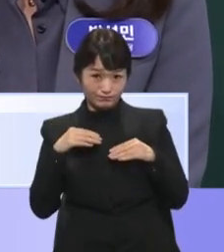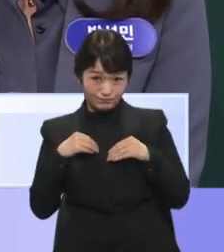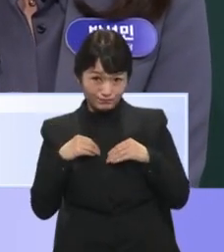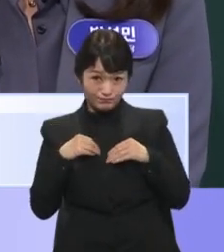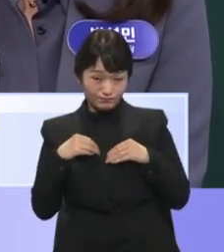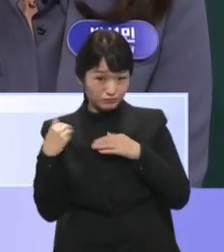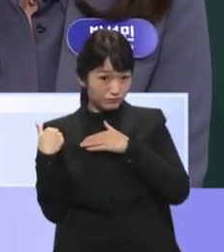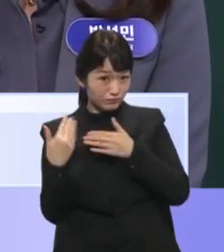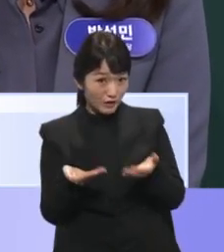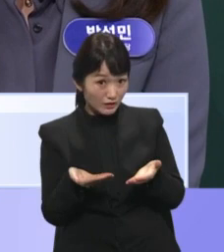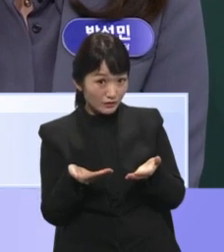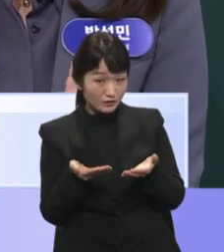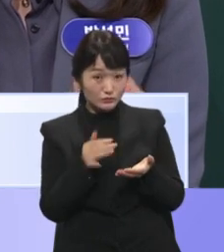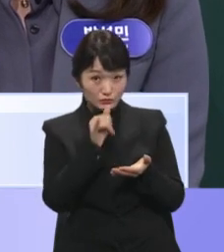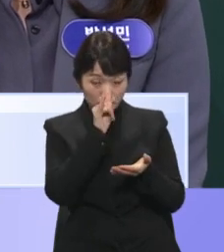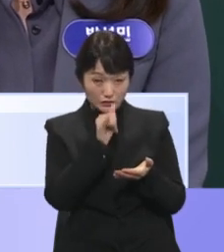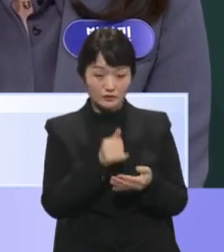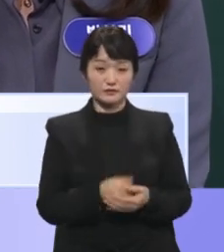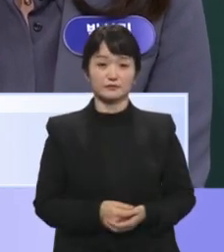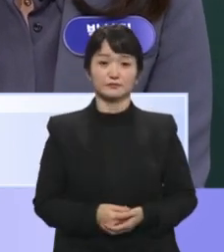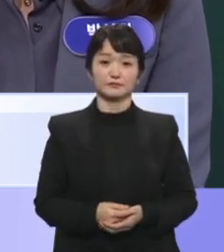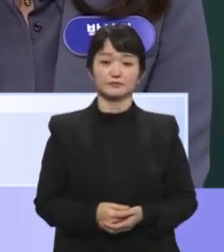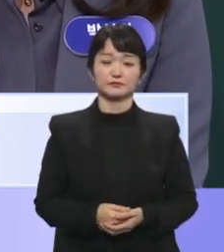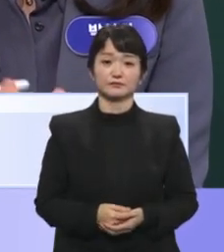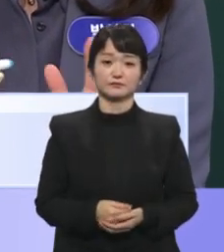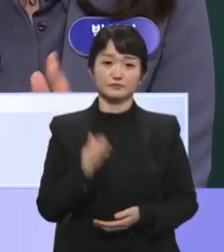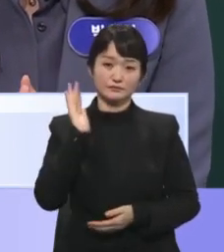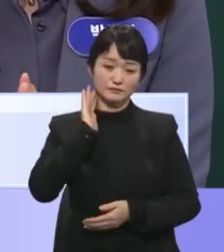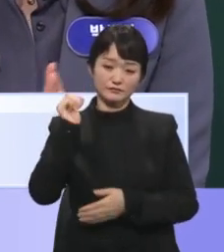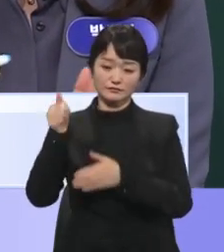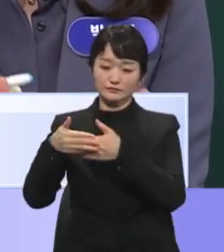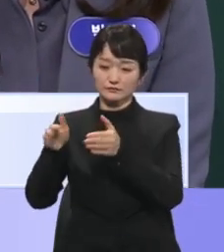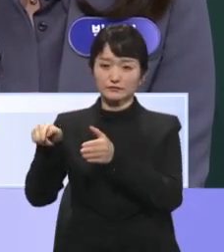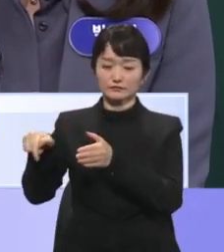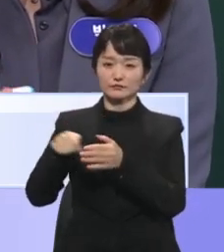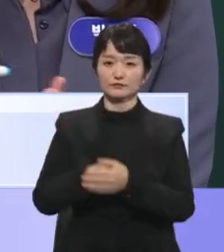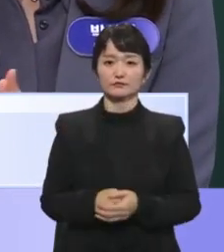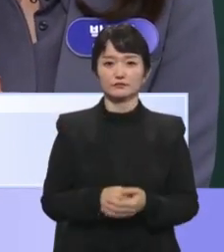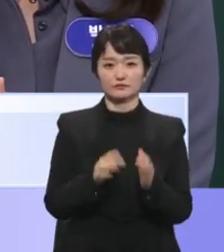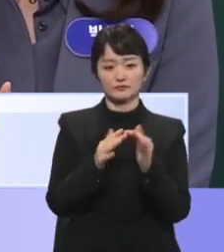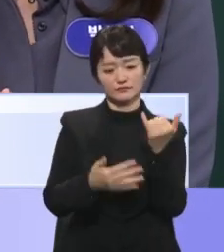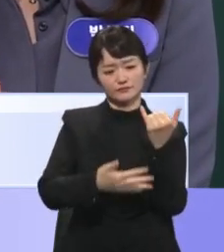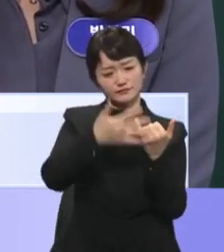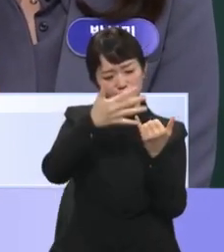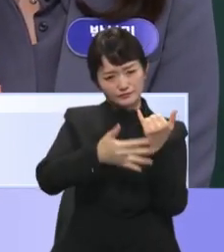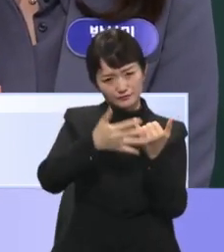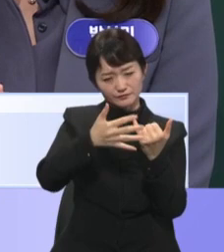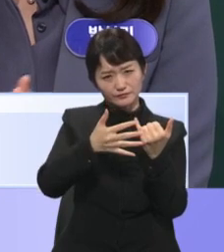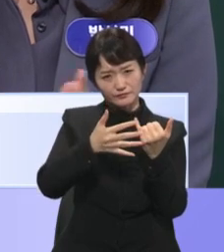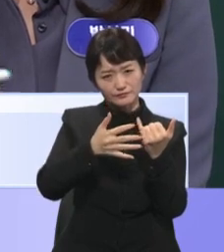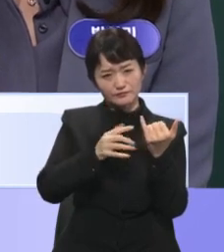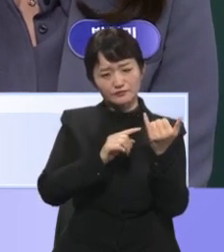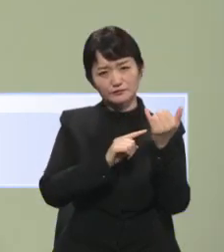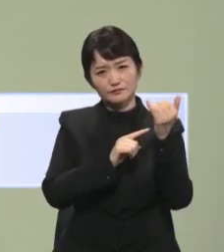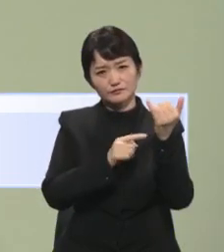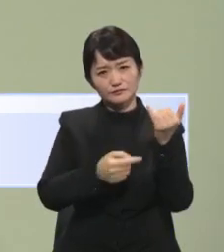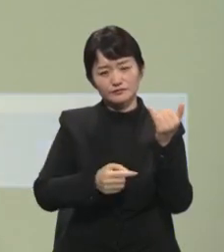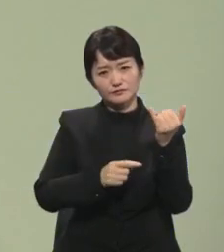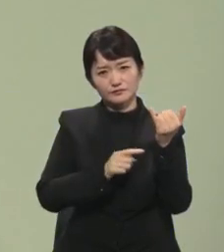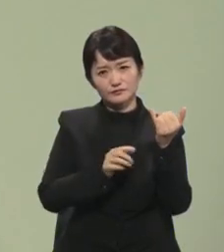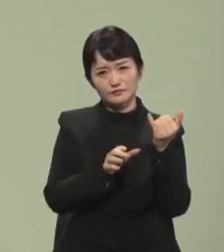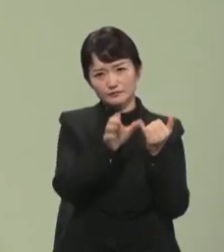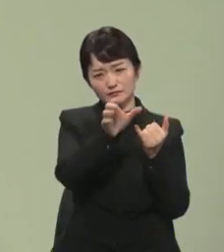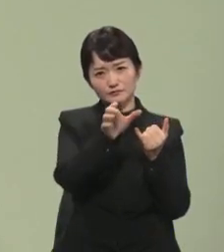상황인 거죠 그래서 지금 대통령실은 뭐 유튜브에서 나온 것을 코멘트 할 이유는 없다라는 식으로 이야기를 하고 있는